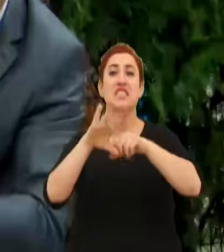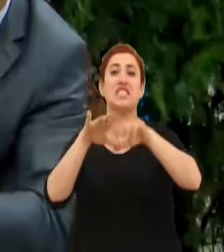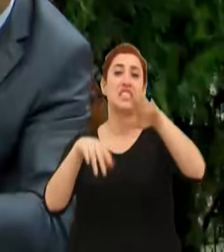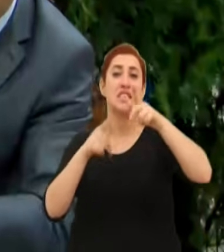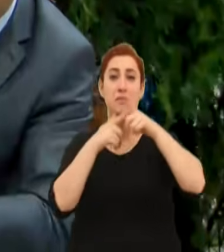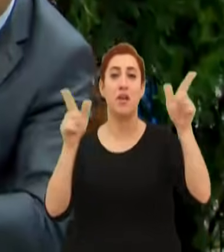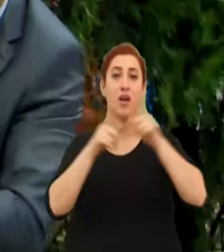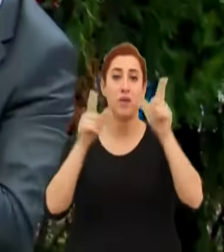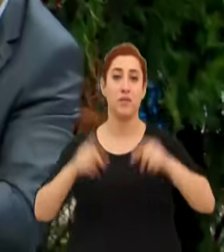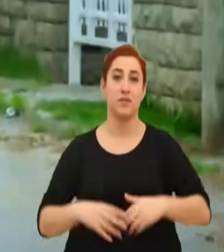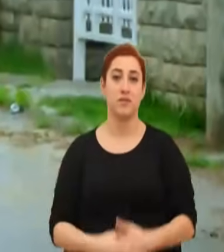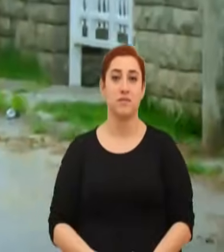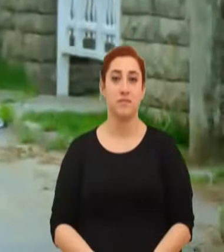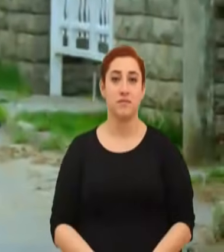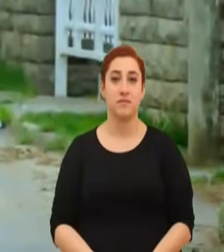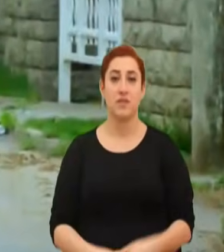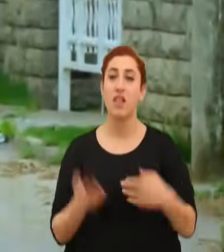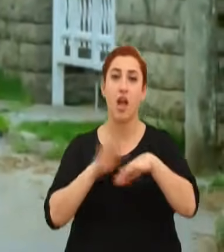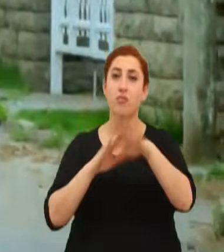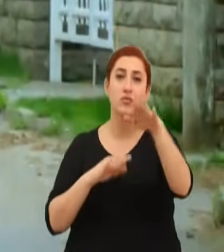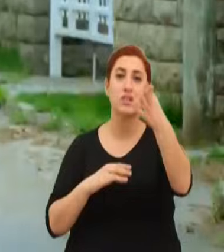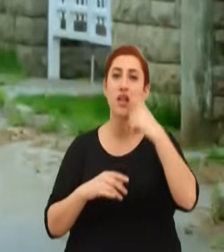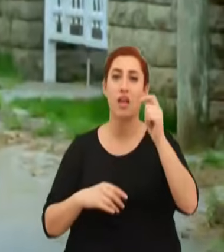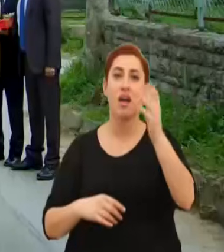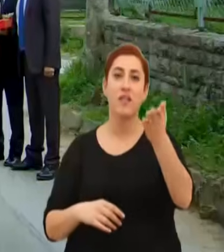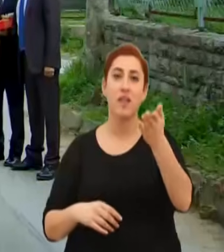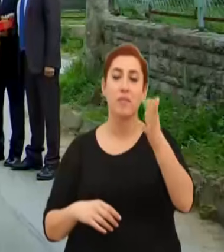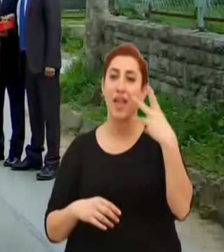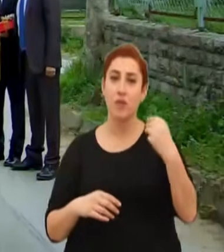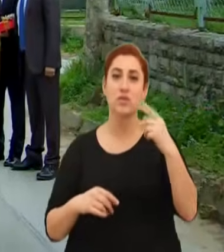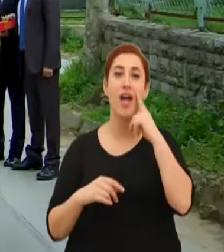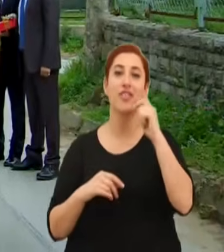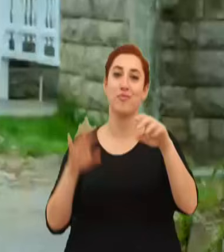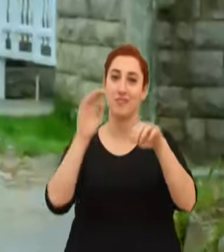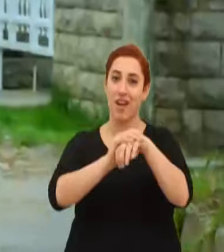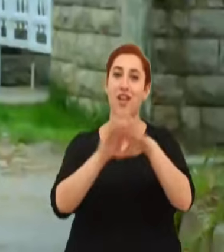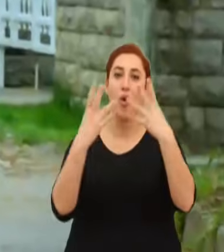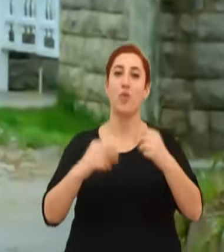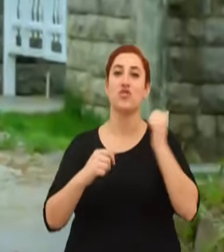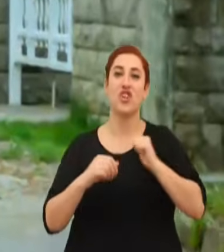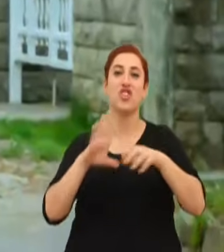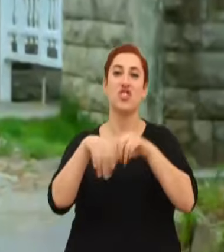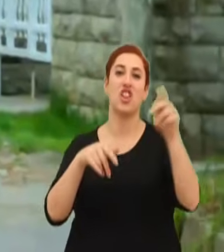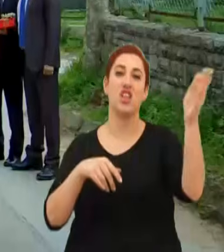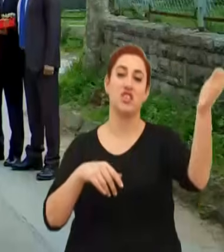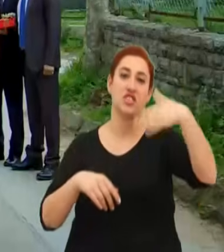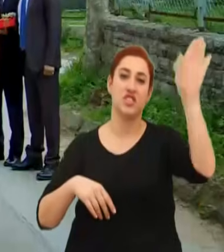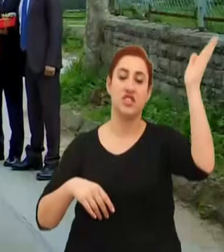hırsız. Hırsız. Aha. Ne yapıyorsun sen bir adam? Ne güzel delikanlı yakalamıştı çantamı çalan